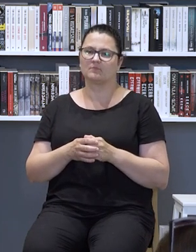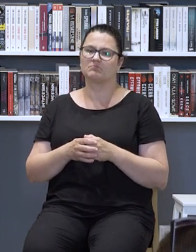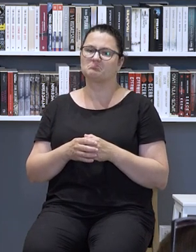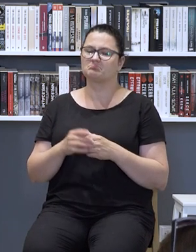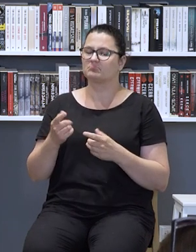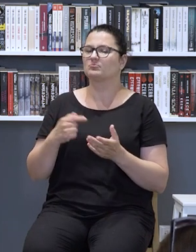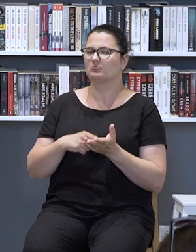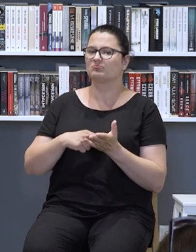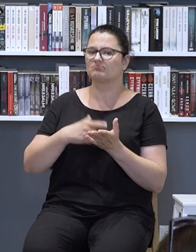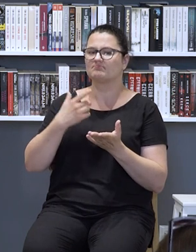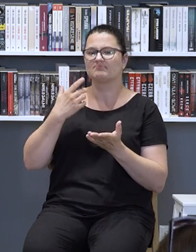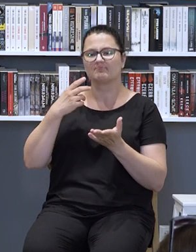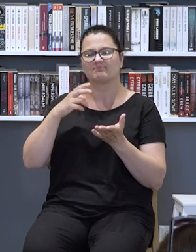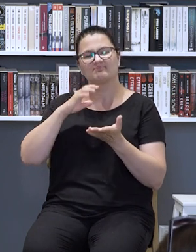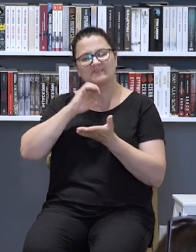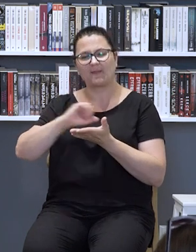z odebrania wolności.